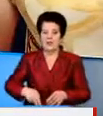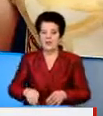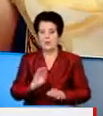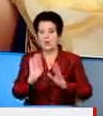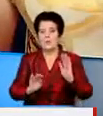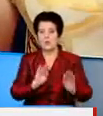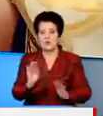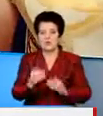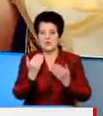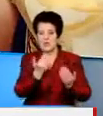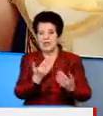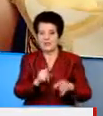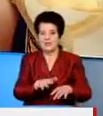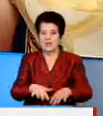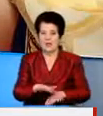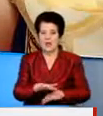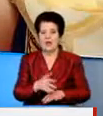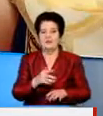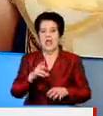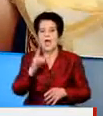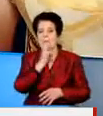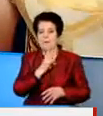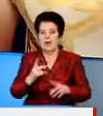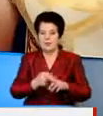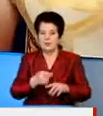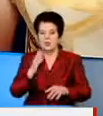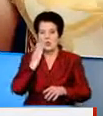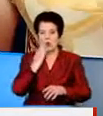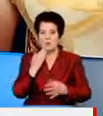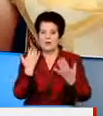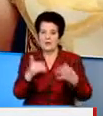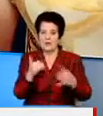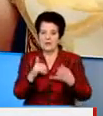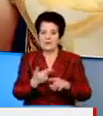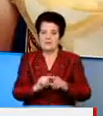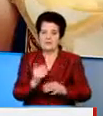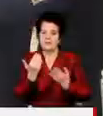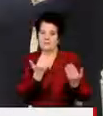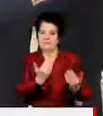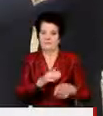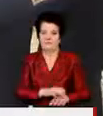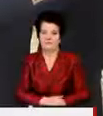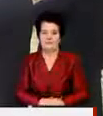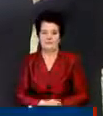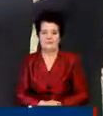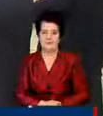Muzeului de Etnografie și Folclor din localitate. Preoții români s-au declarat încântați de fortăreața medievală.